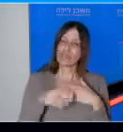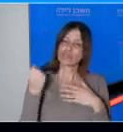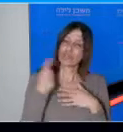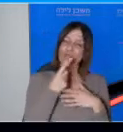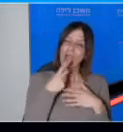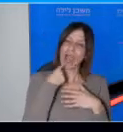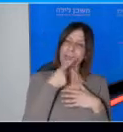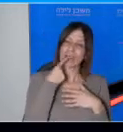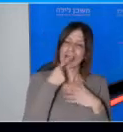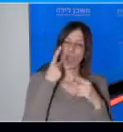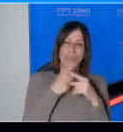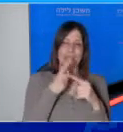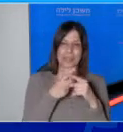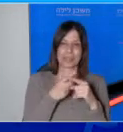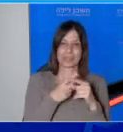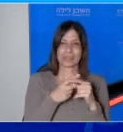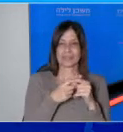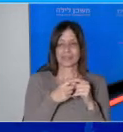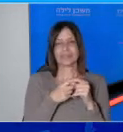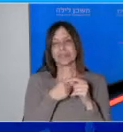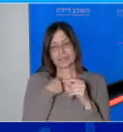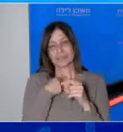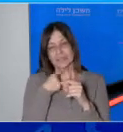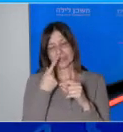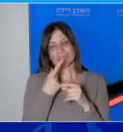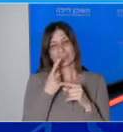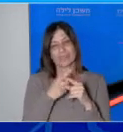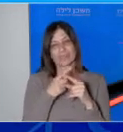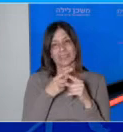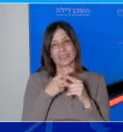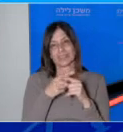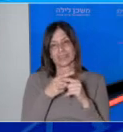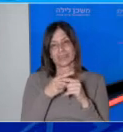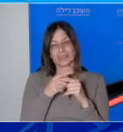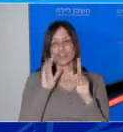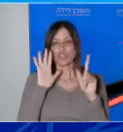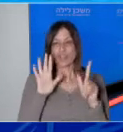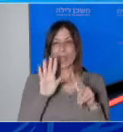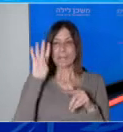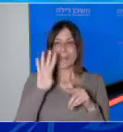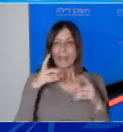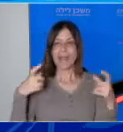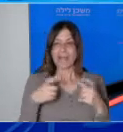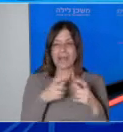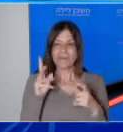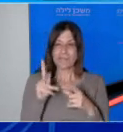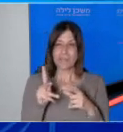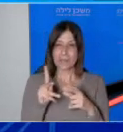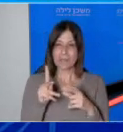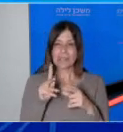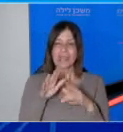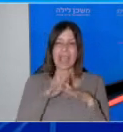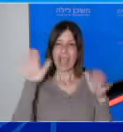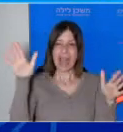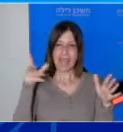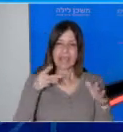אופטימית זה חשוב. אז בוא נלך על האופטימי. אז בוא נלך על האופטימי, בשבעה באפריל, חברת פיליפינס איירליינס